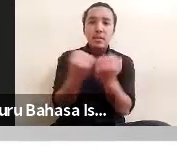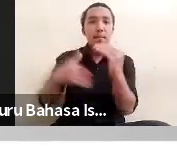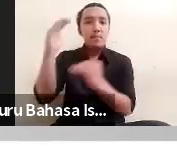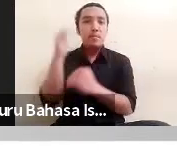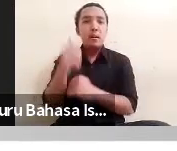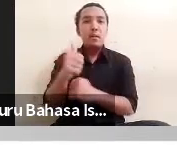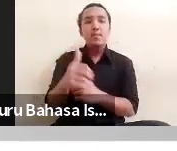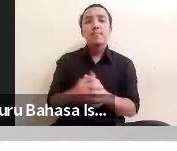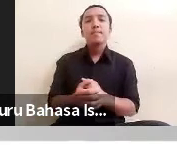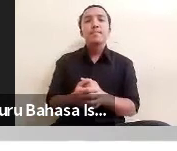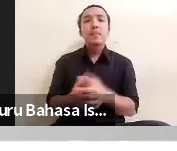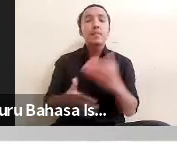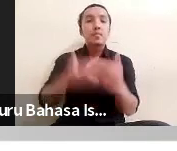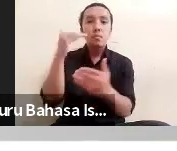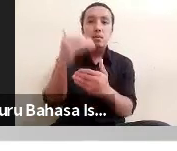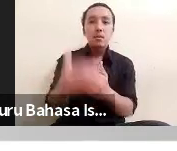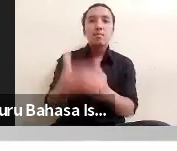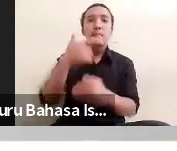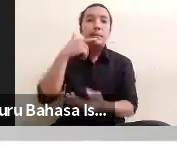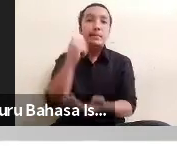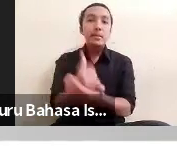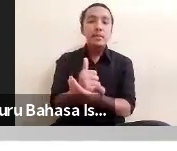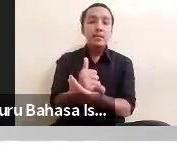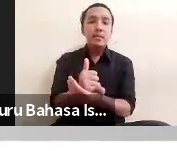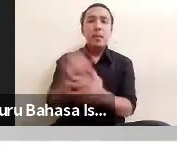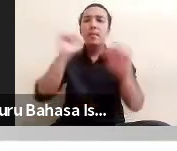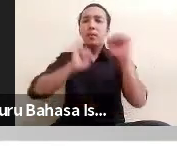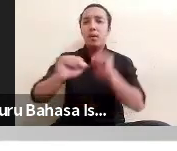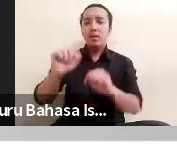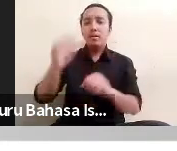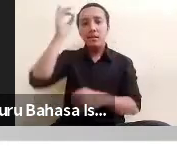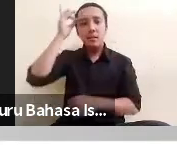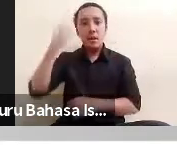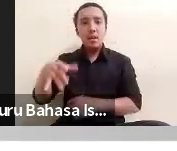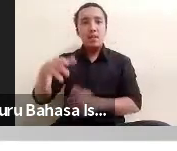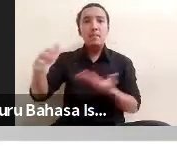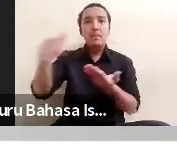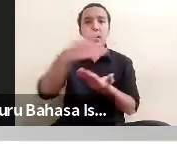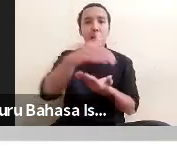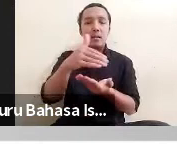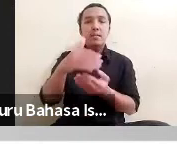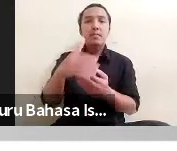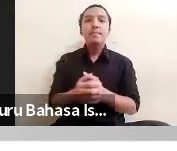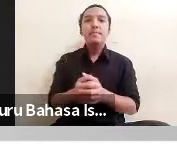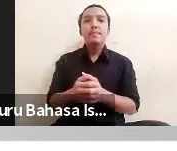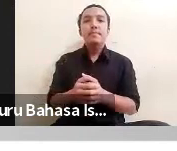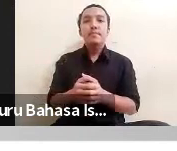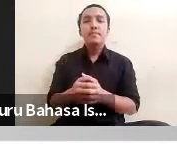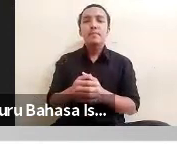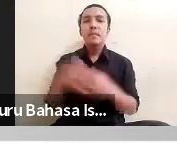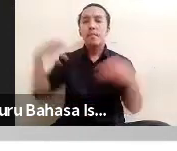Kemudian yang juga penting dilakukan di desa adalah pendataan difabel. Nah, dengan Washington Group ini